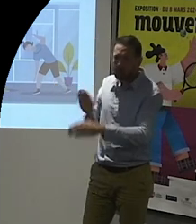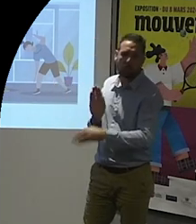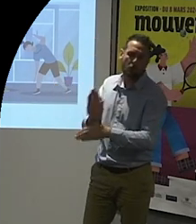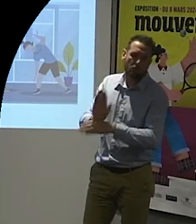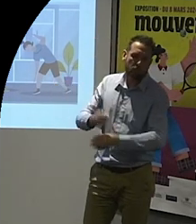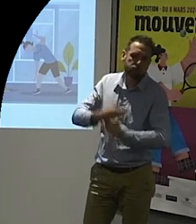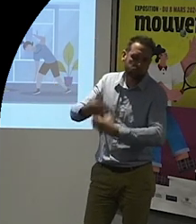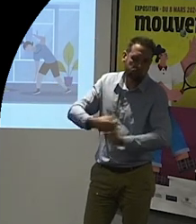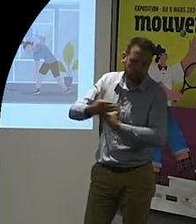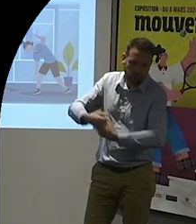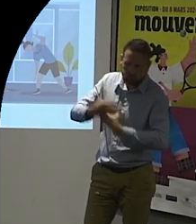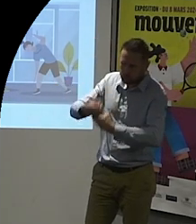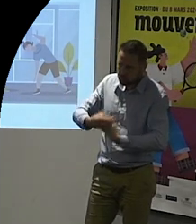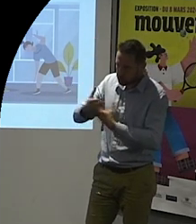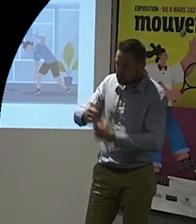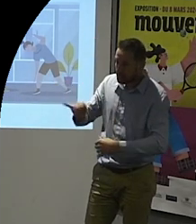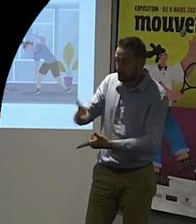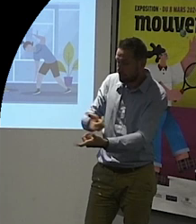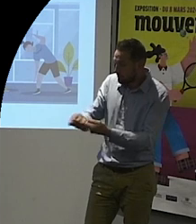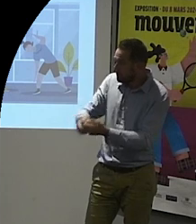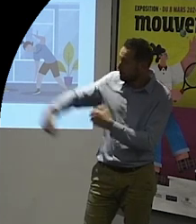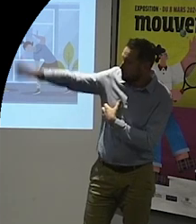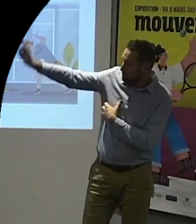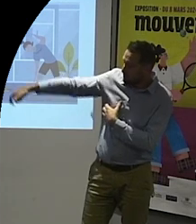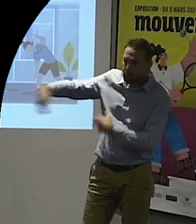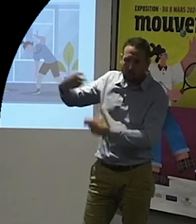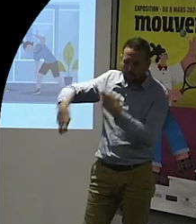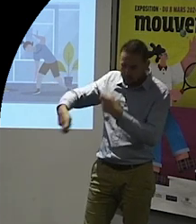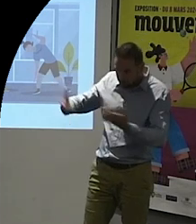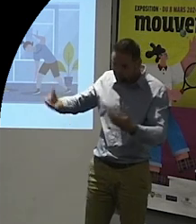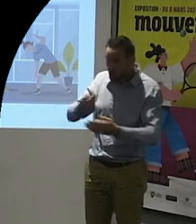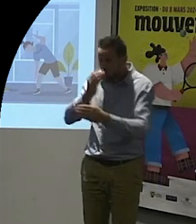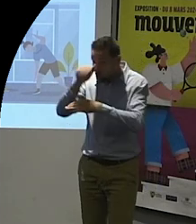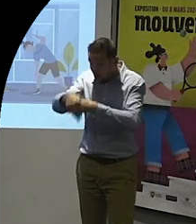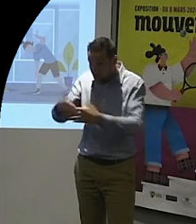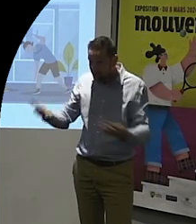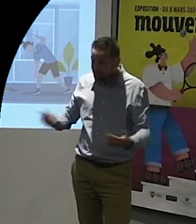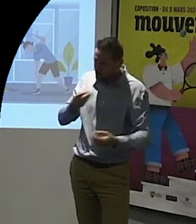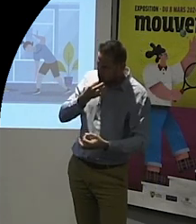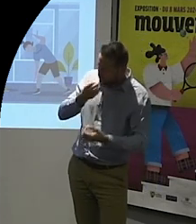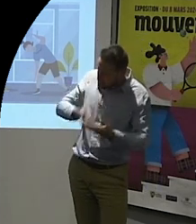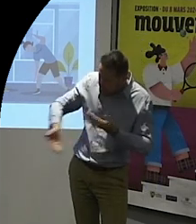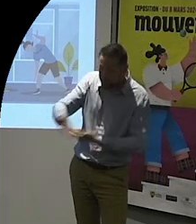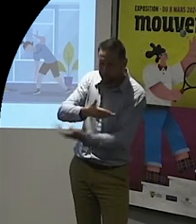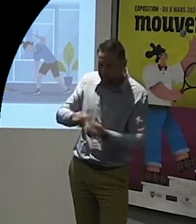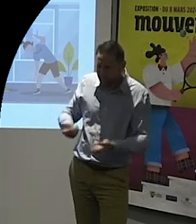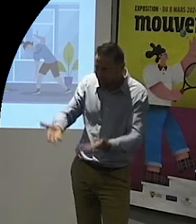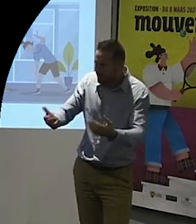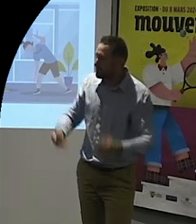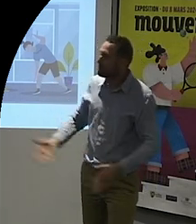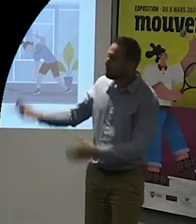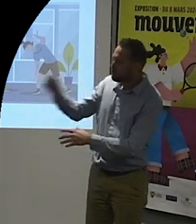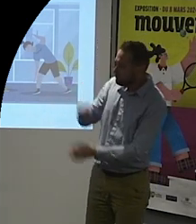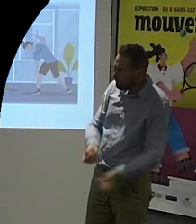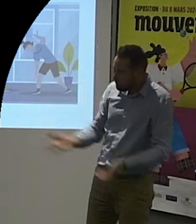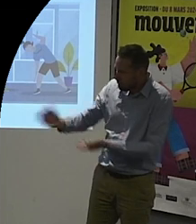témoignage animé par Pierre. Donc je vous souhaite une très bonne soirée et de bons échanges. Et je laisse la parole à